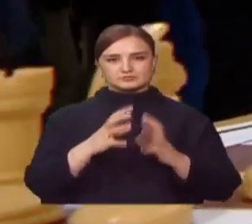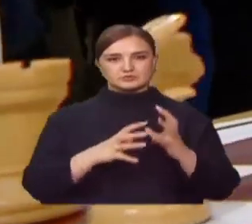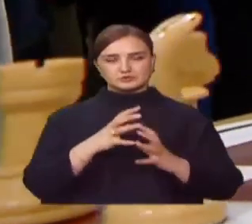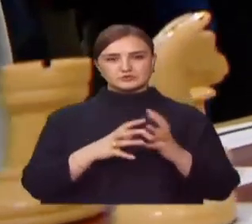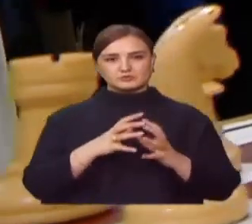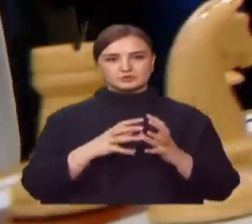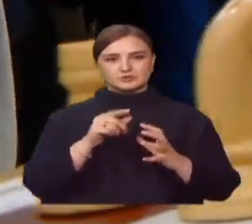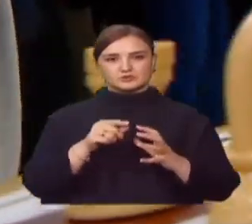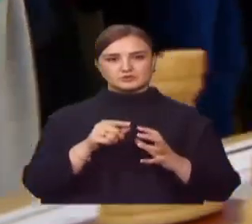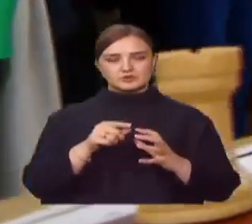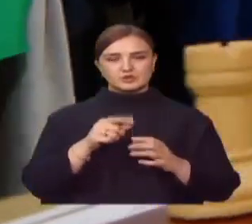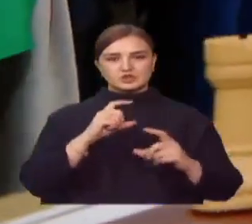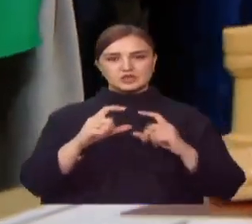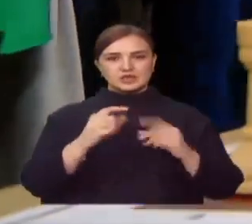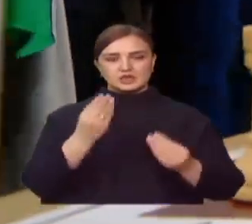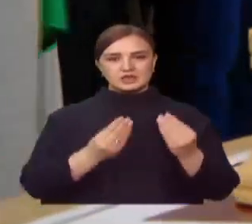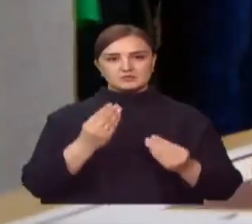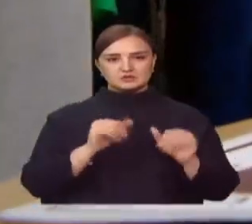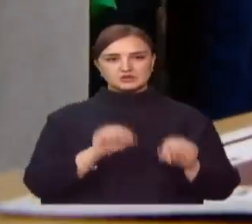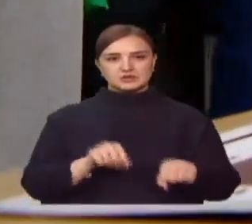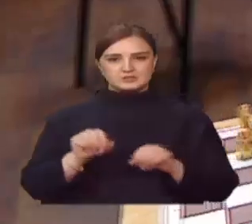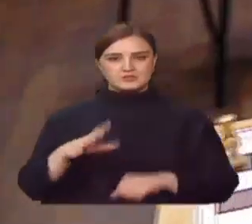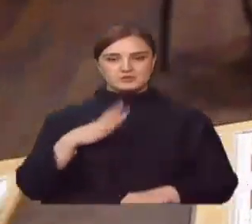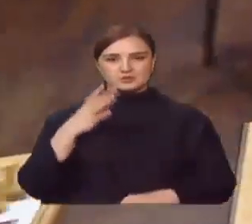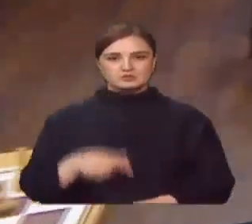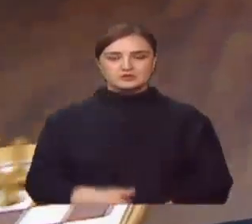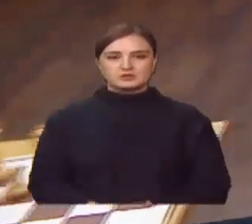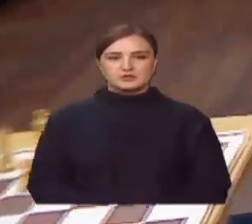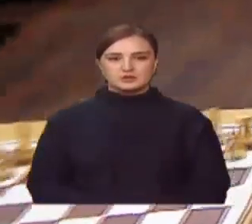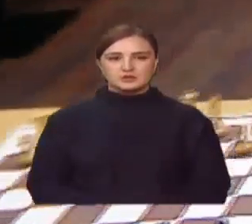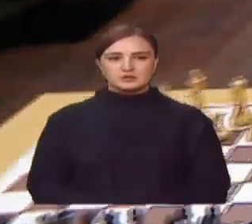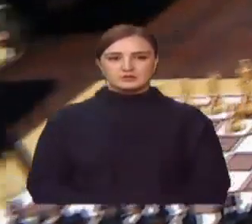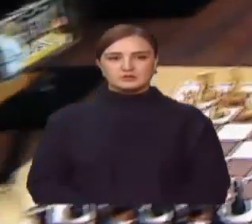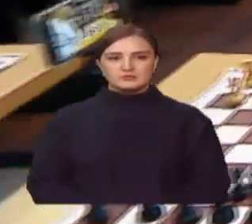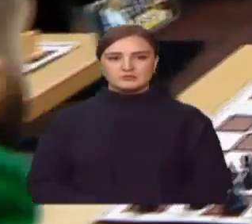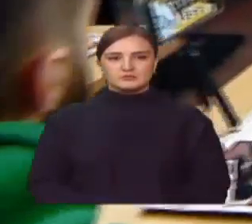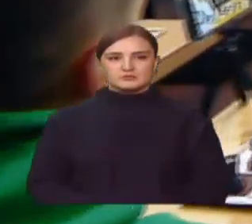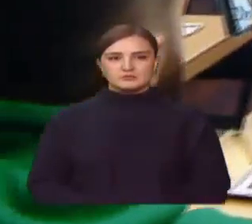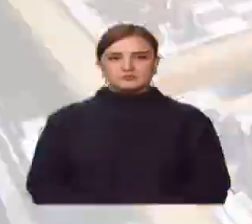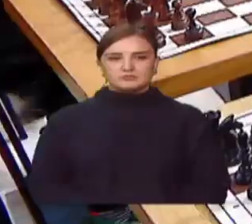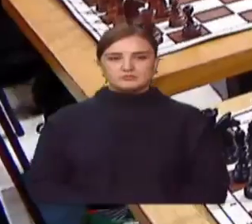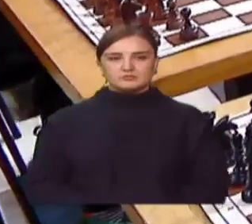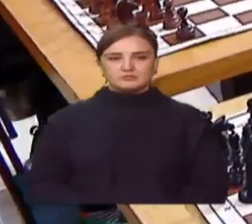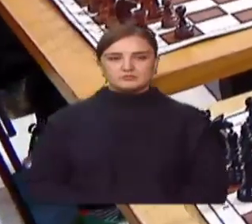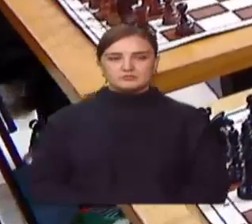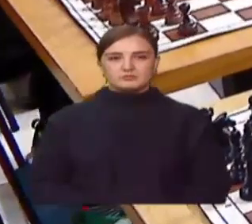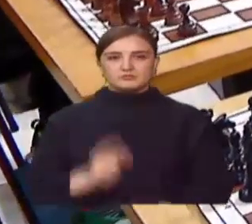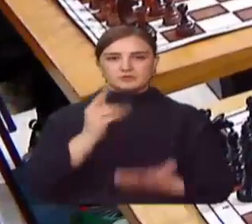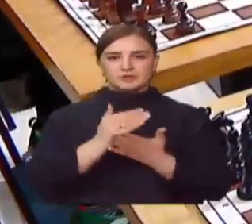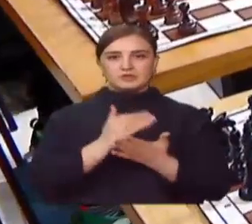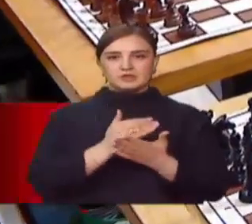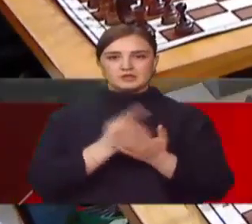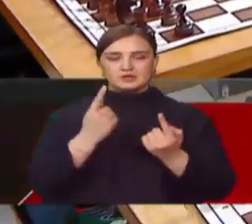მსოფლიო ხუთგზის ჩემპიონთან ჭადრაკის თამაშის შესაძლებლობა ჰქონდათ. Ძალიან დიდ პატივს ჩემ პირველ არხს და ეს